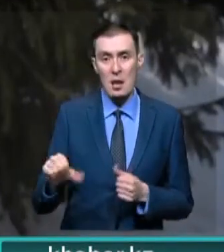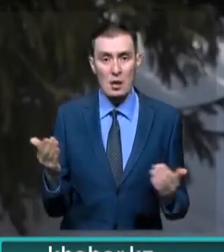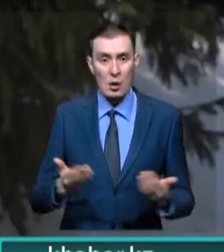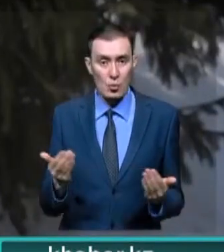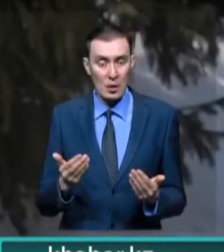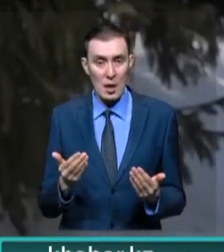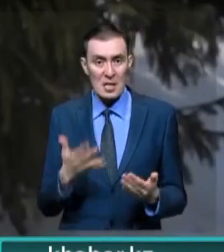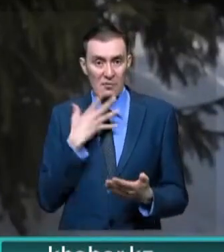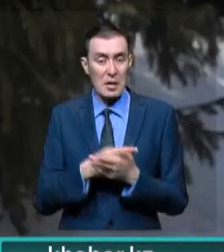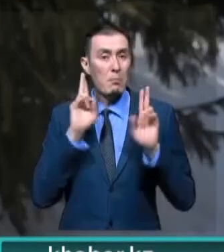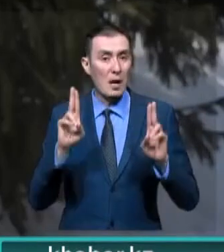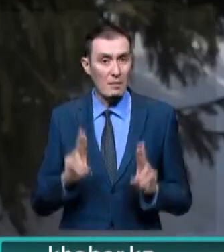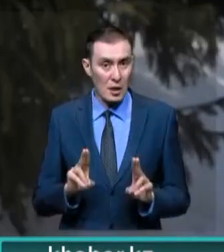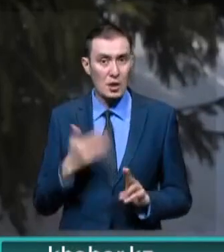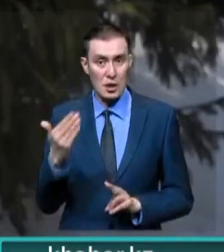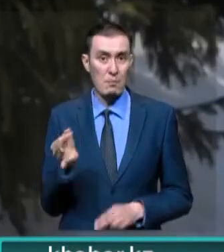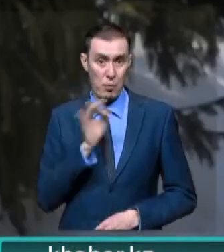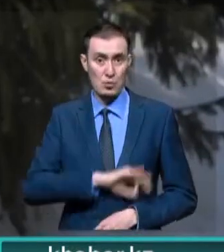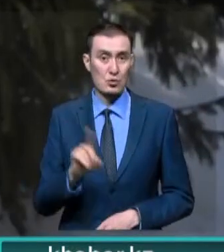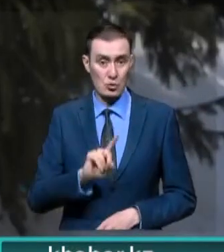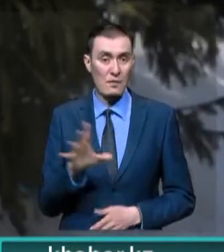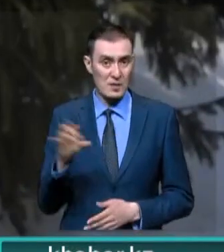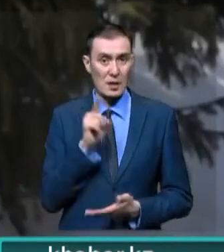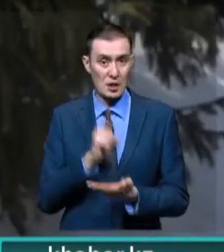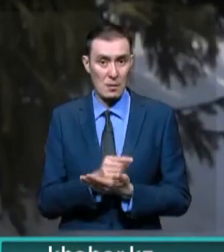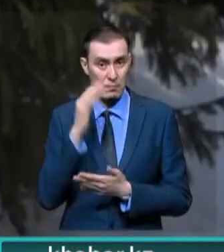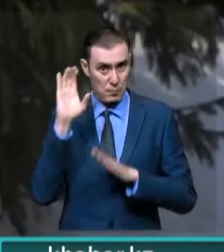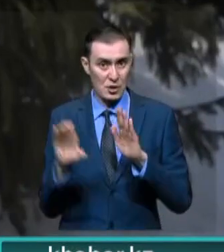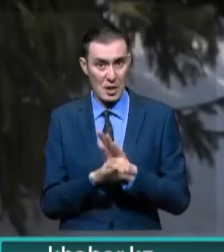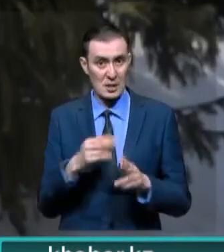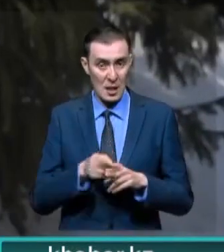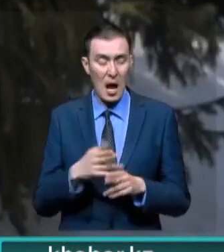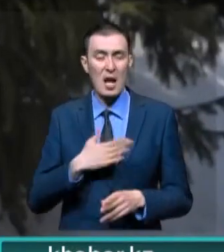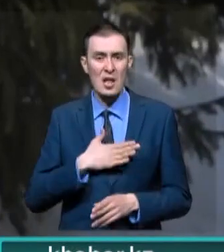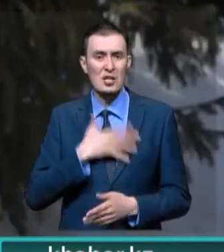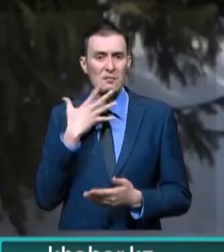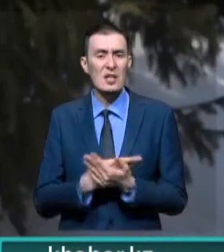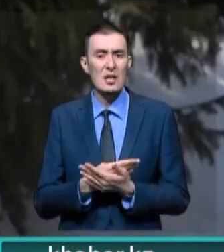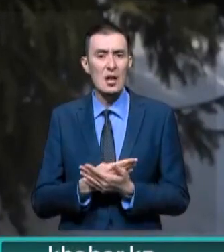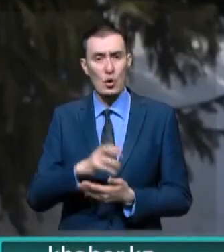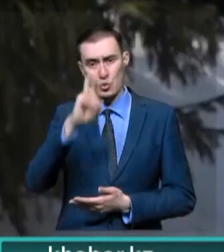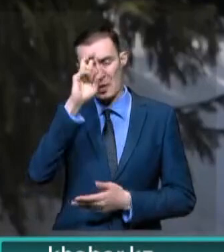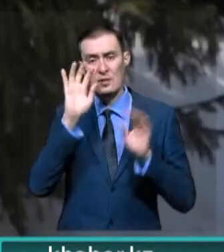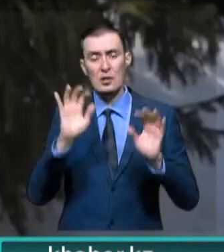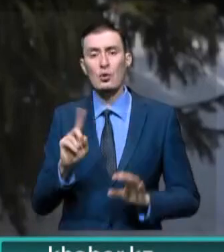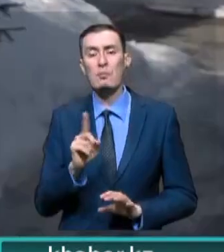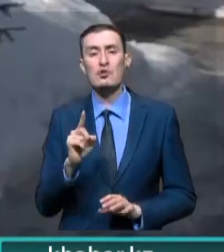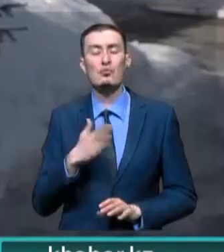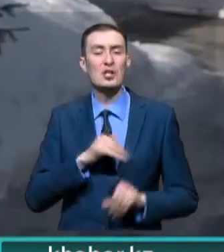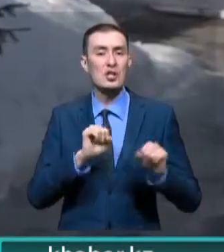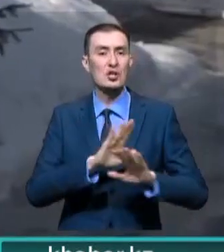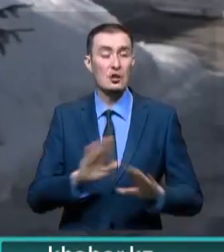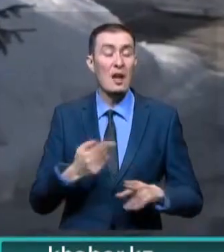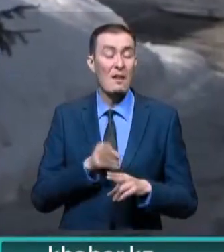какую-то, отдельные свои правила, и ими пользуются, и все должны жить по их законам. А где наши казахстанские законы? Почему не защищают нас? По